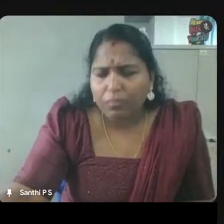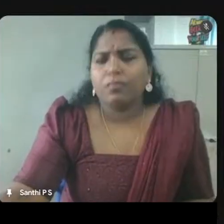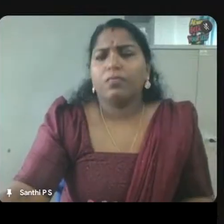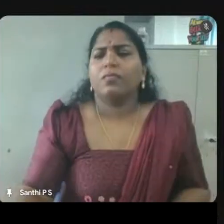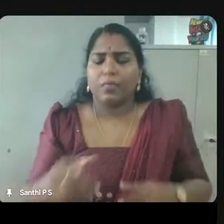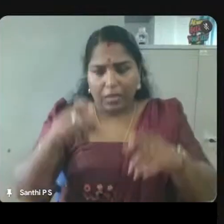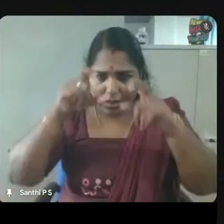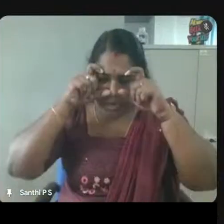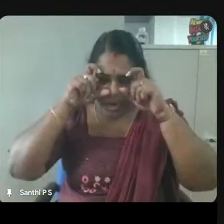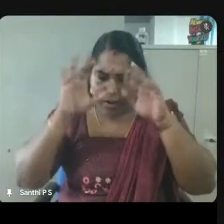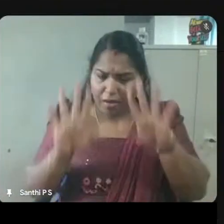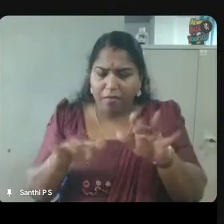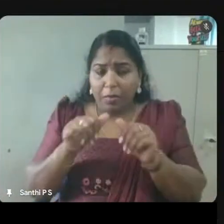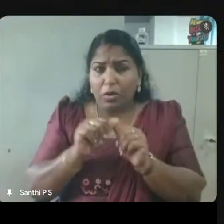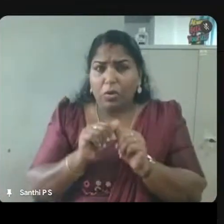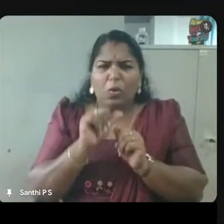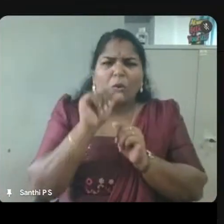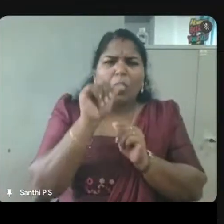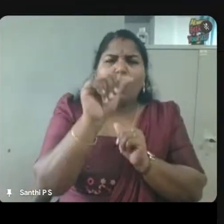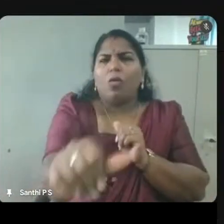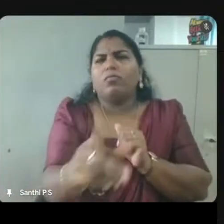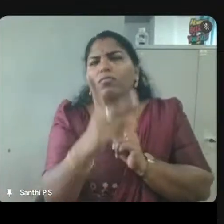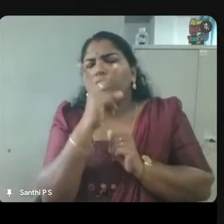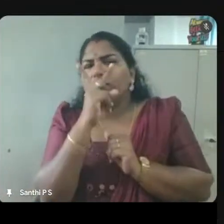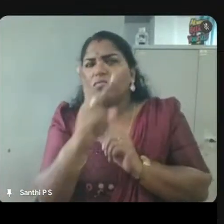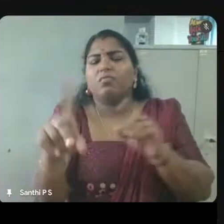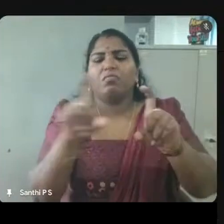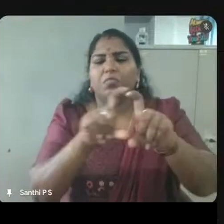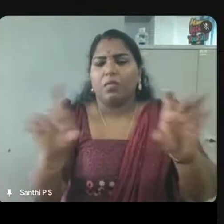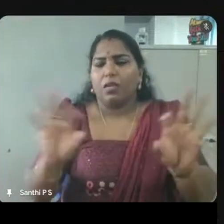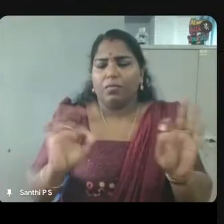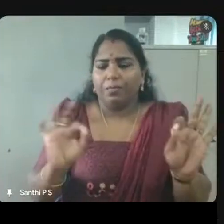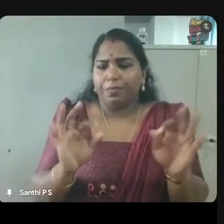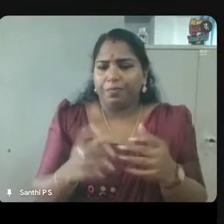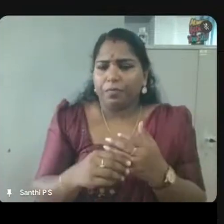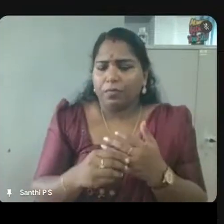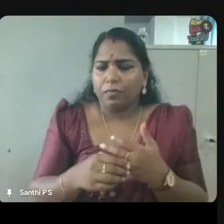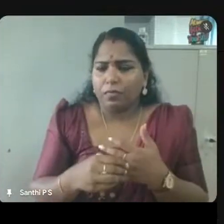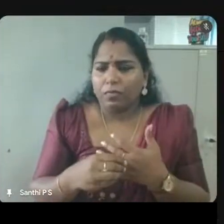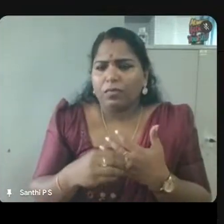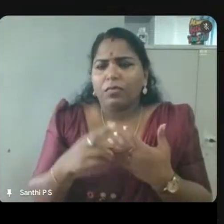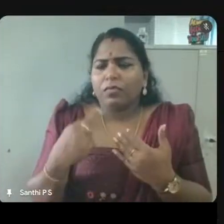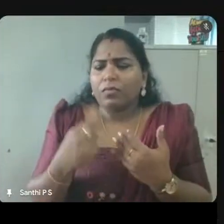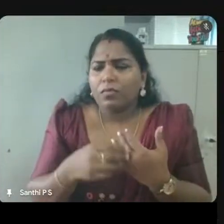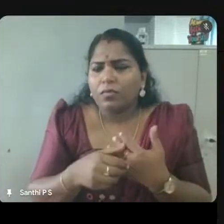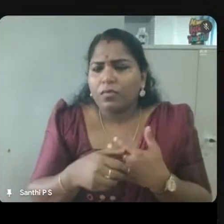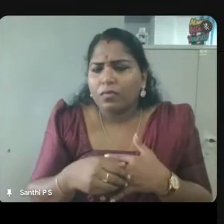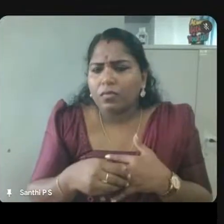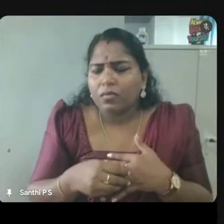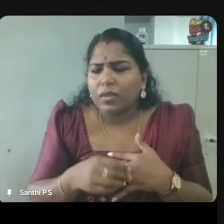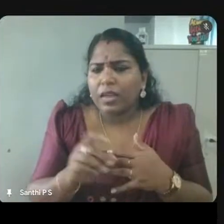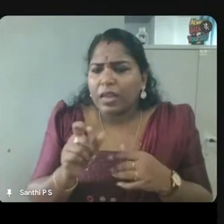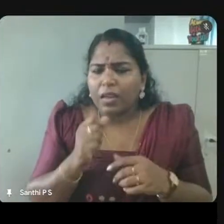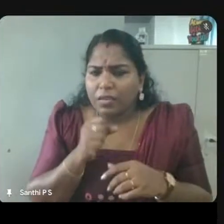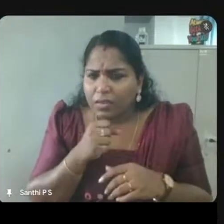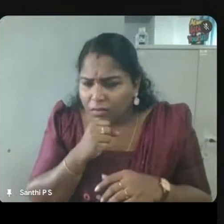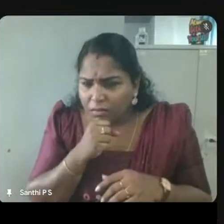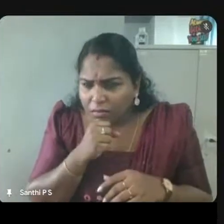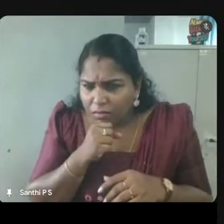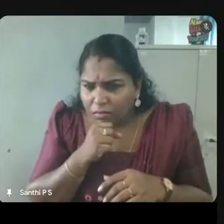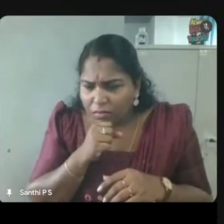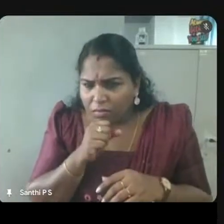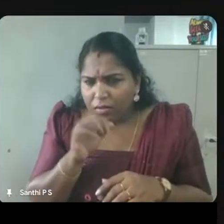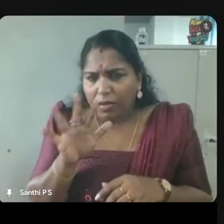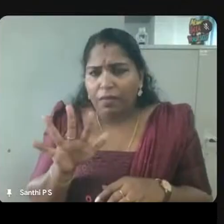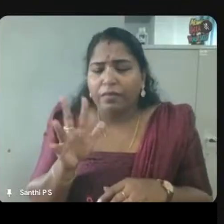ഇനി അതിന് അടുത്ത ഇതെന്താണെന്ന് പറയാമോ? ഓക്കെ, മാമിന്റെ ഏജ് ഒന്ന് പറയാമോ? എനിക്ക് 58.